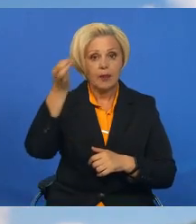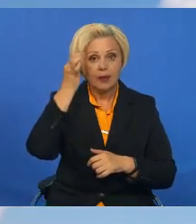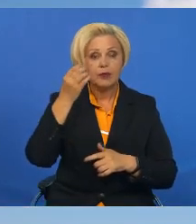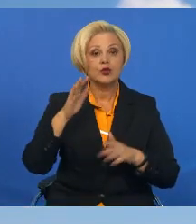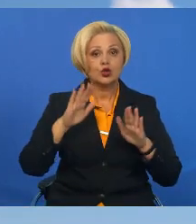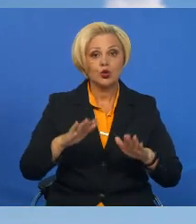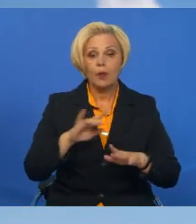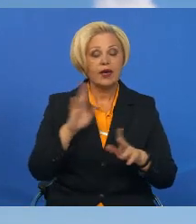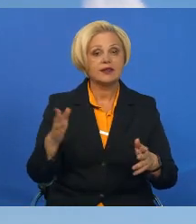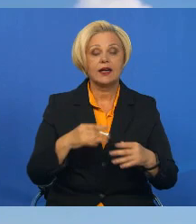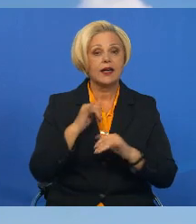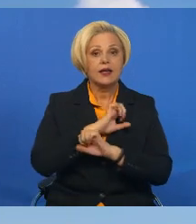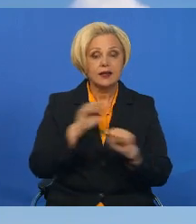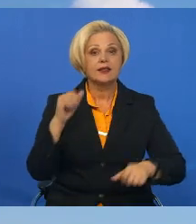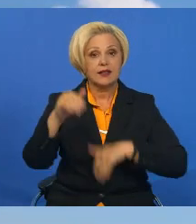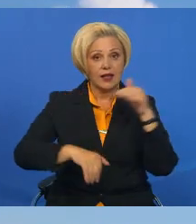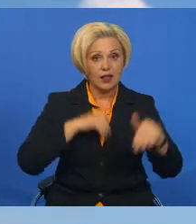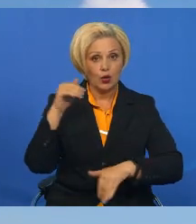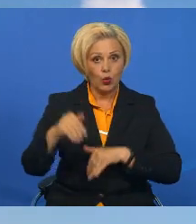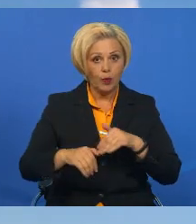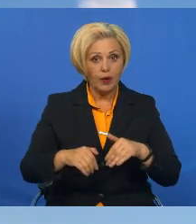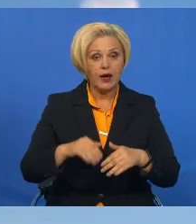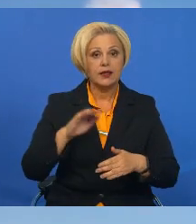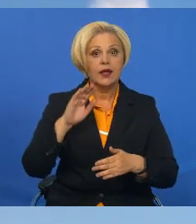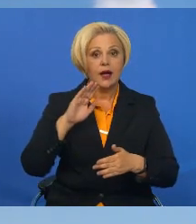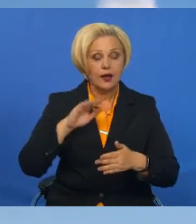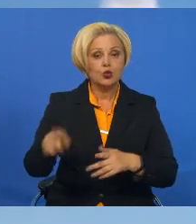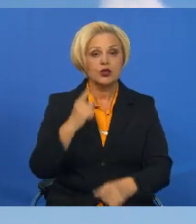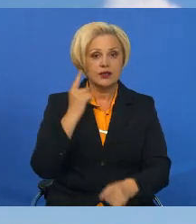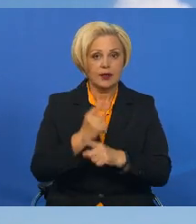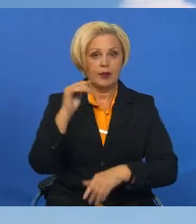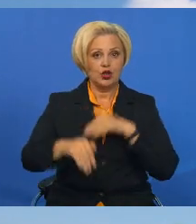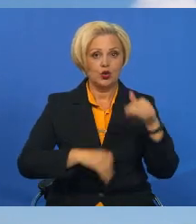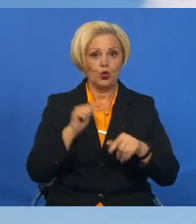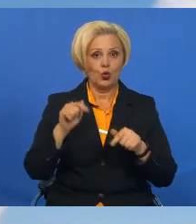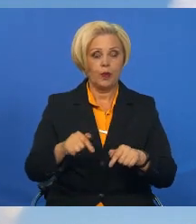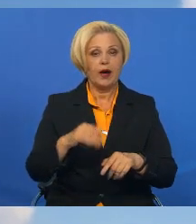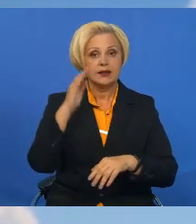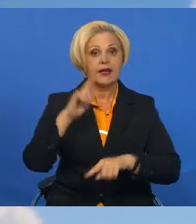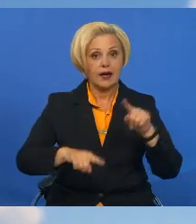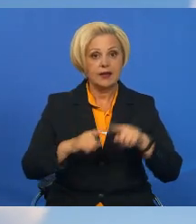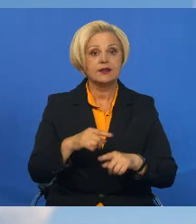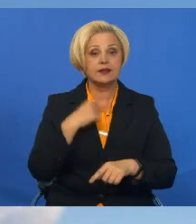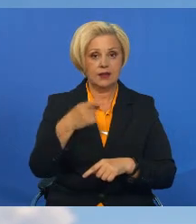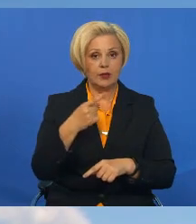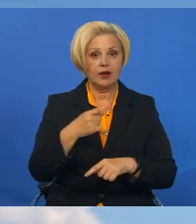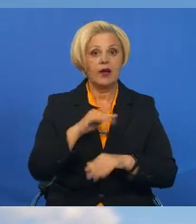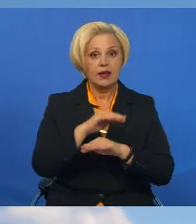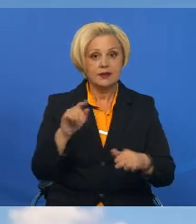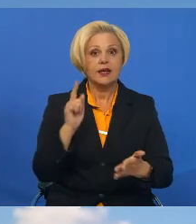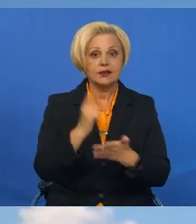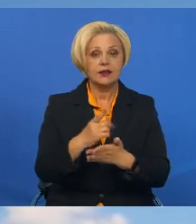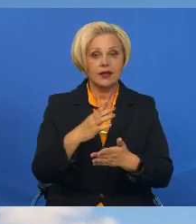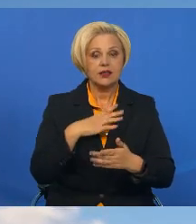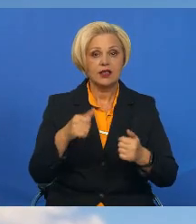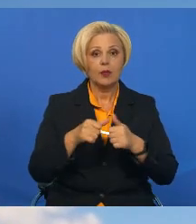место не предназначено для купания. Здесь категорически запрещается купаться. К родителям обращаюсь. Дети должны находиться